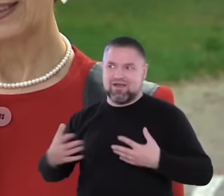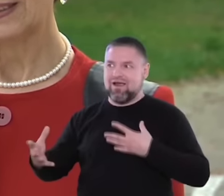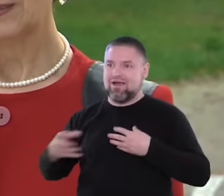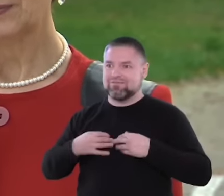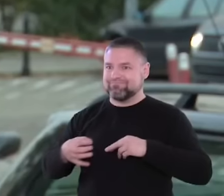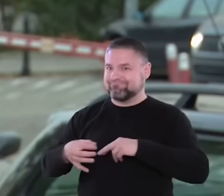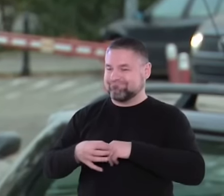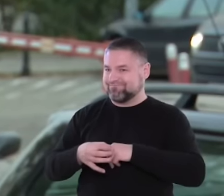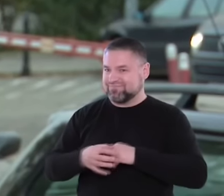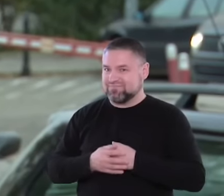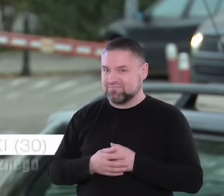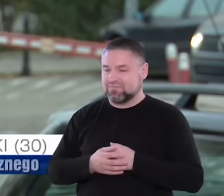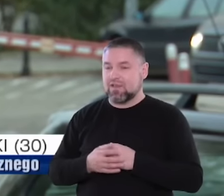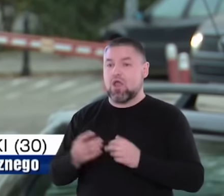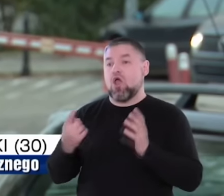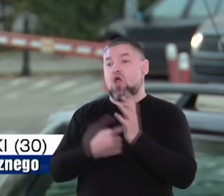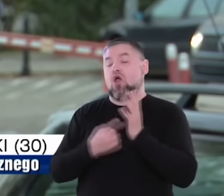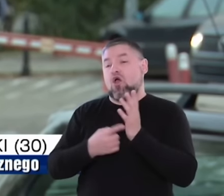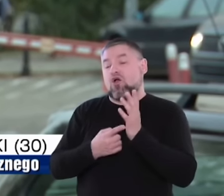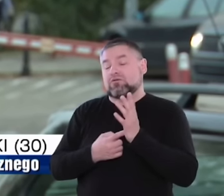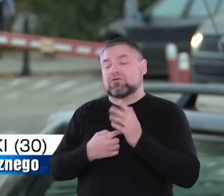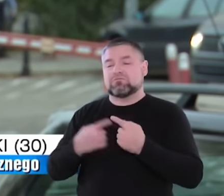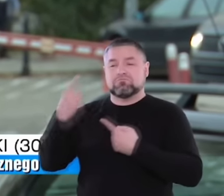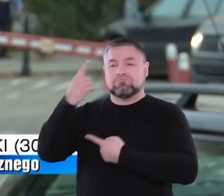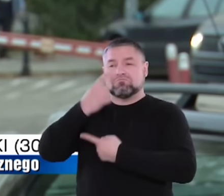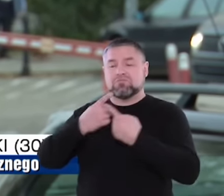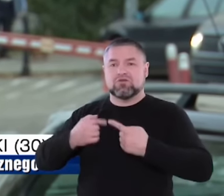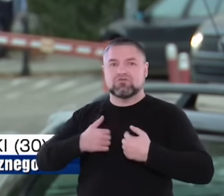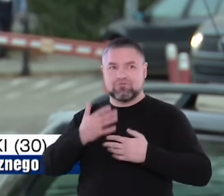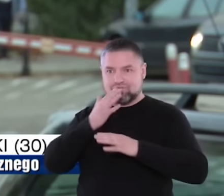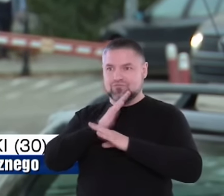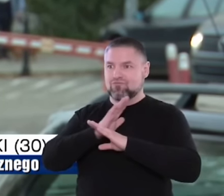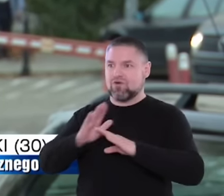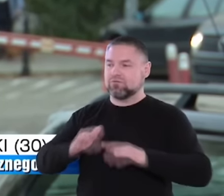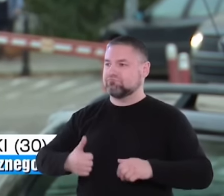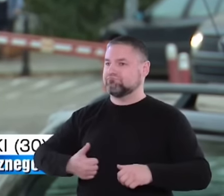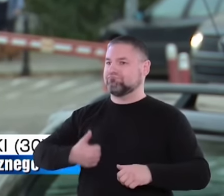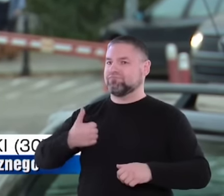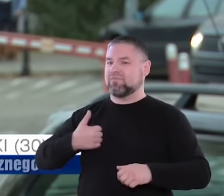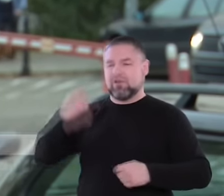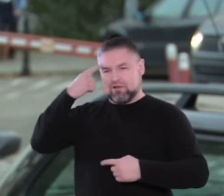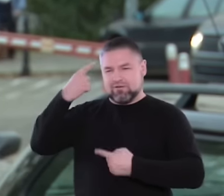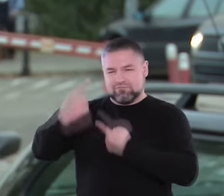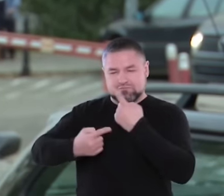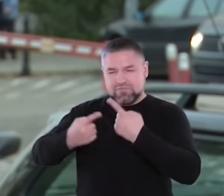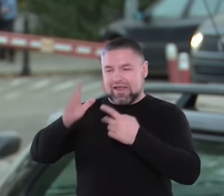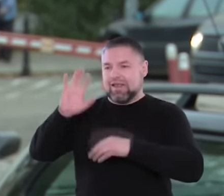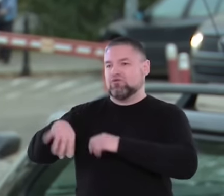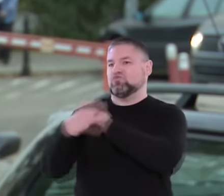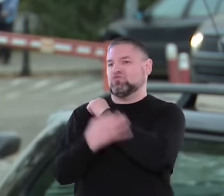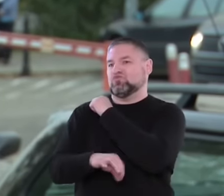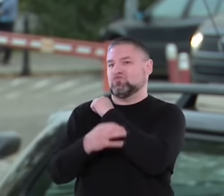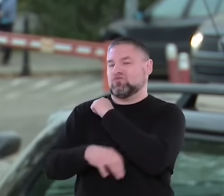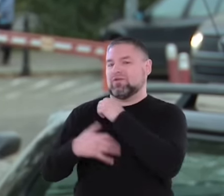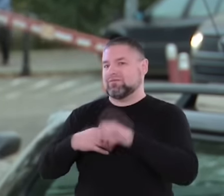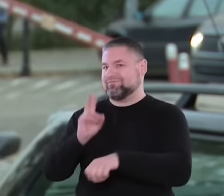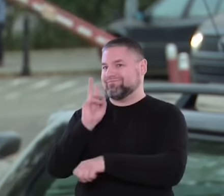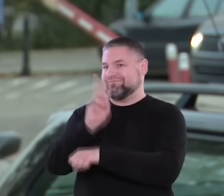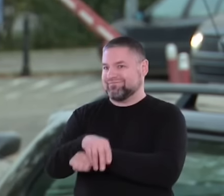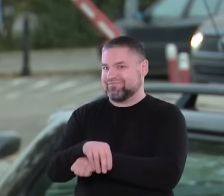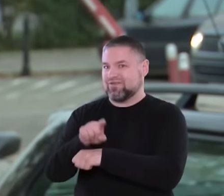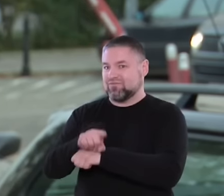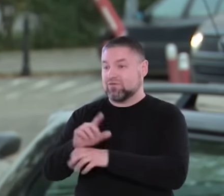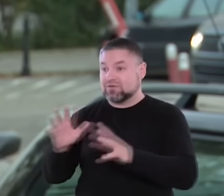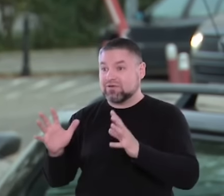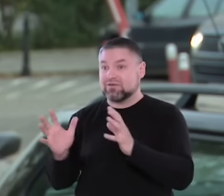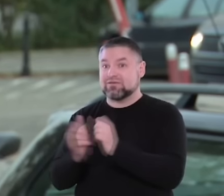oświadczył. Tak ostatnio sobie siedziałem i myślałem, czym mógłbym zaimponować Anicie. I wykombinowałem te studia. Może wtedy Anita znalazłaby